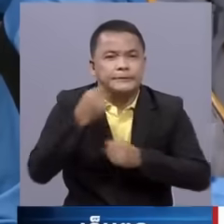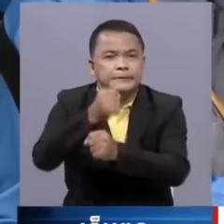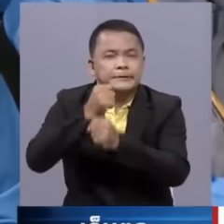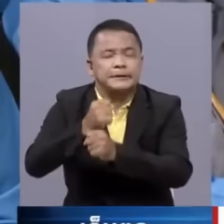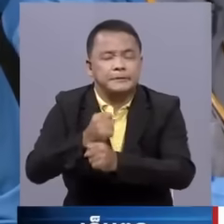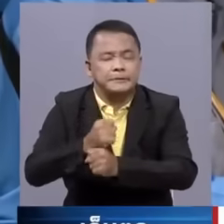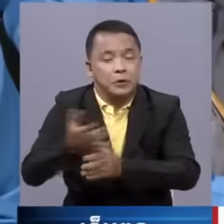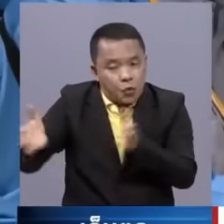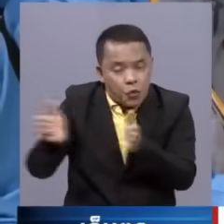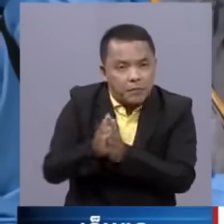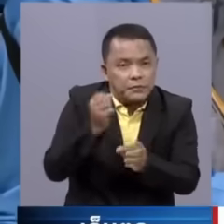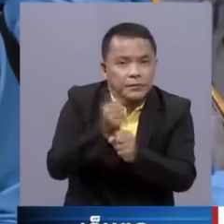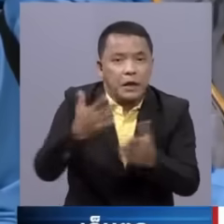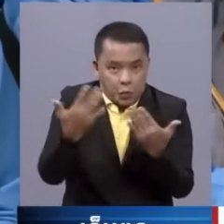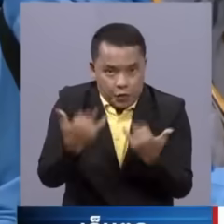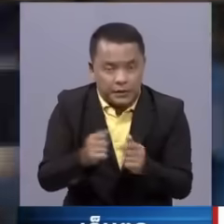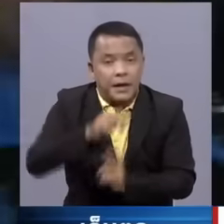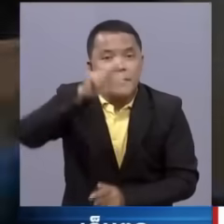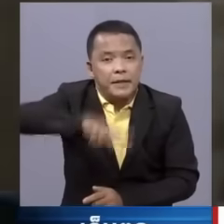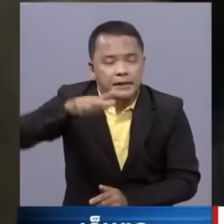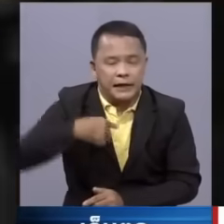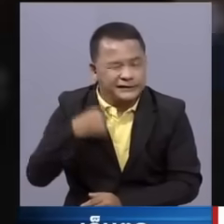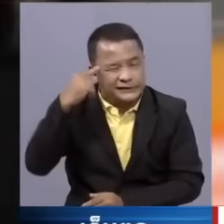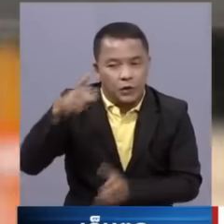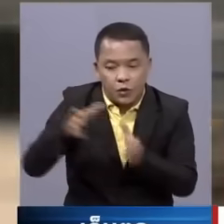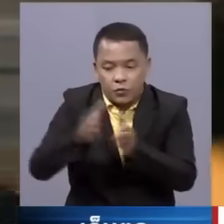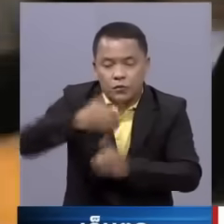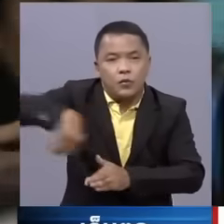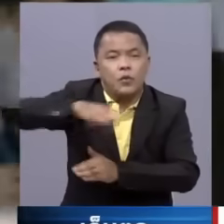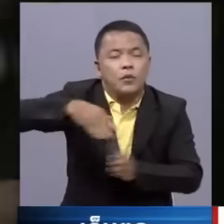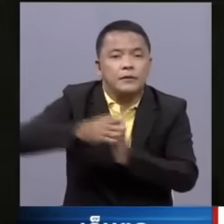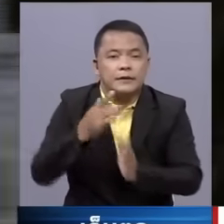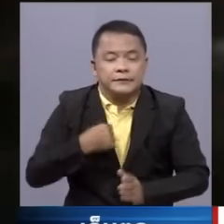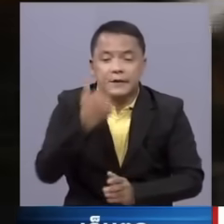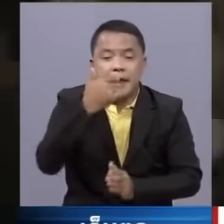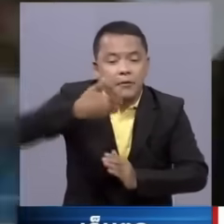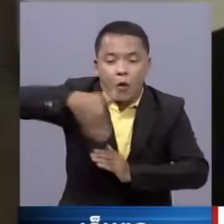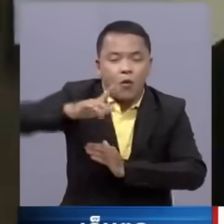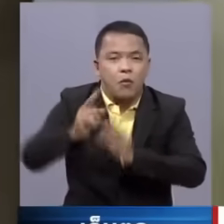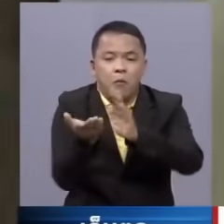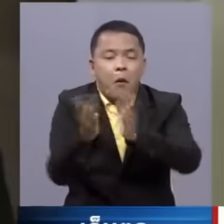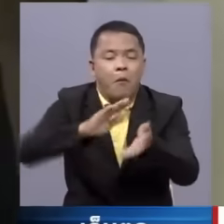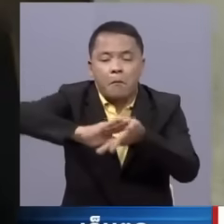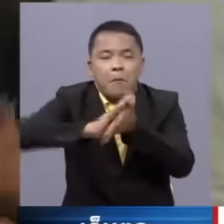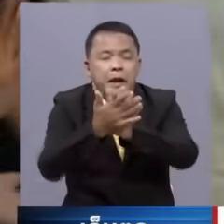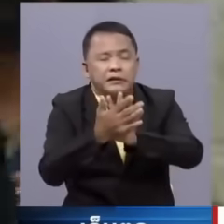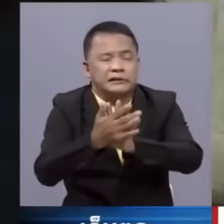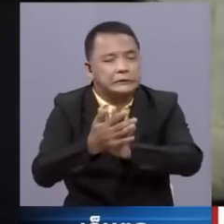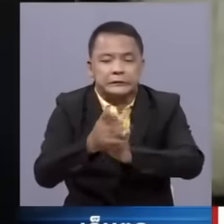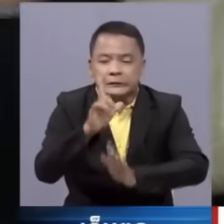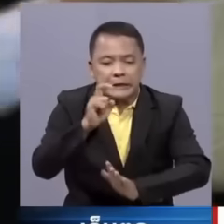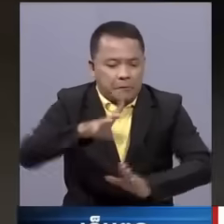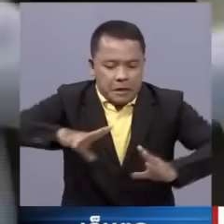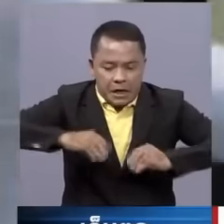จะยังไงคือตอนนี้เพื่อไทยกำลังเสียมวลชนแนวร่วมฝ่ายเสื้อแดงไปจากสูตรพริกคั่วจึงมองว่า